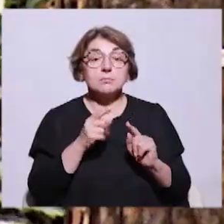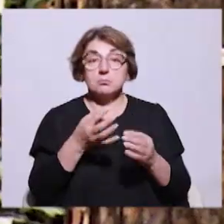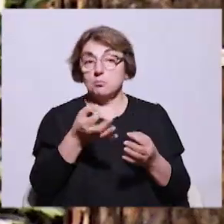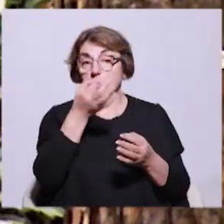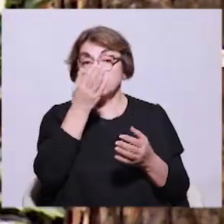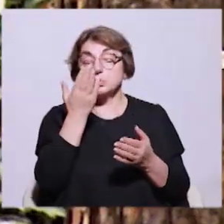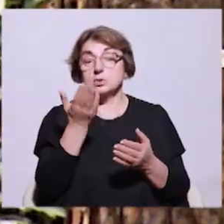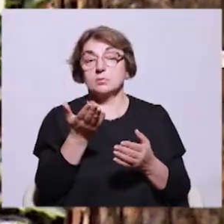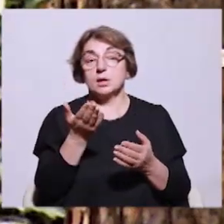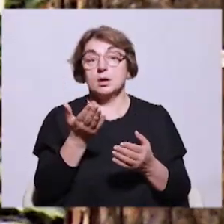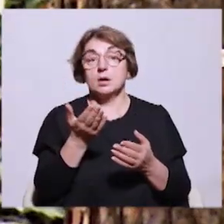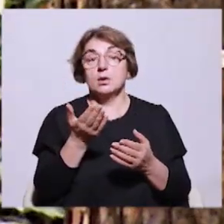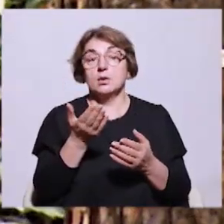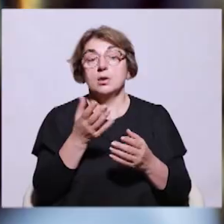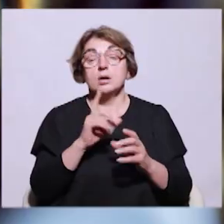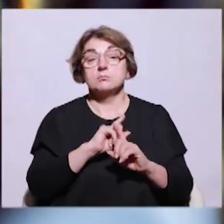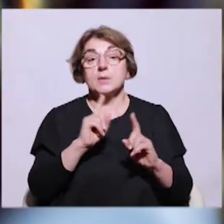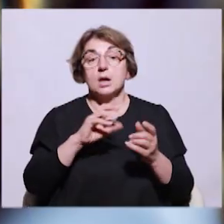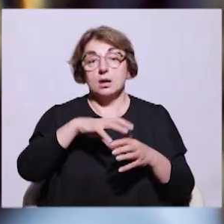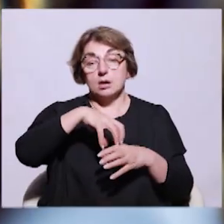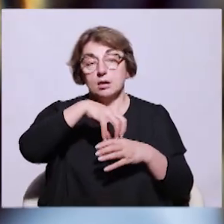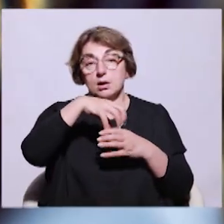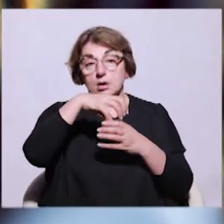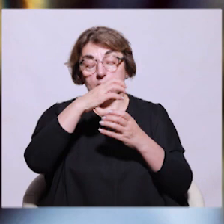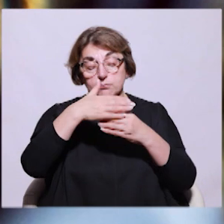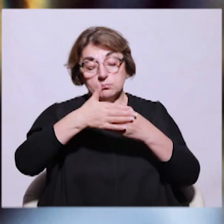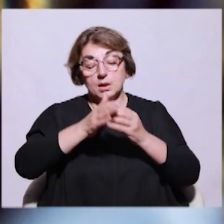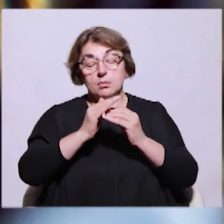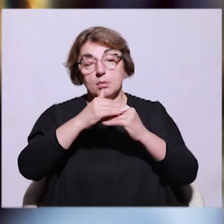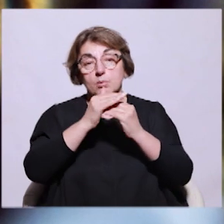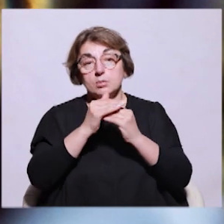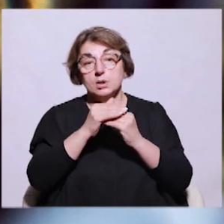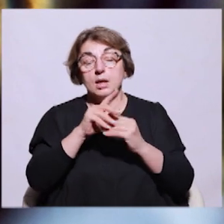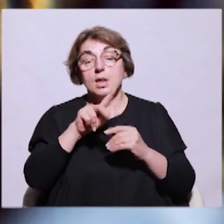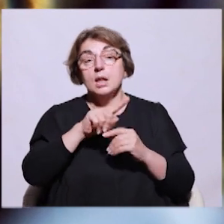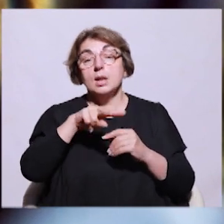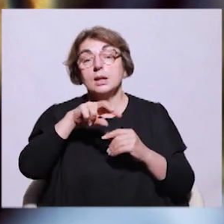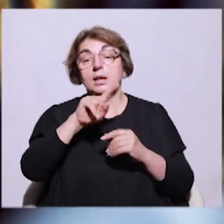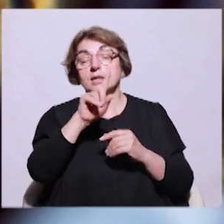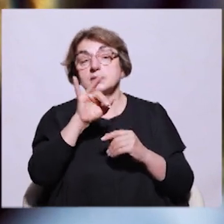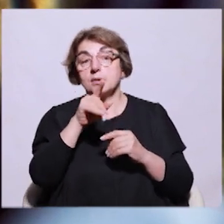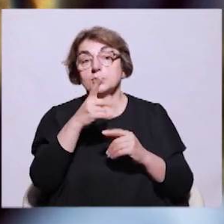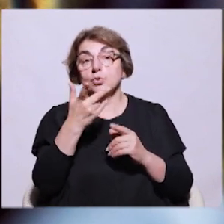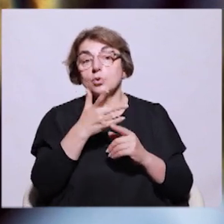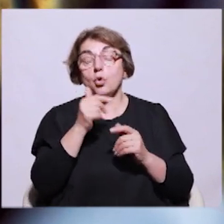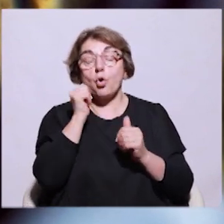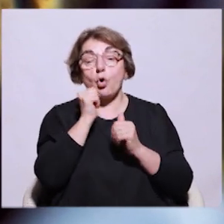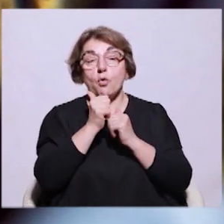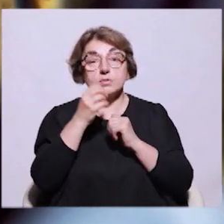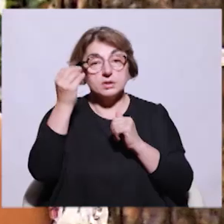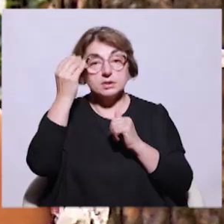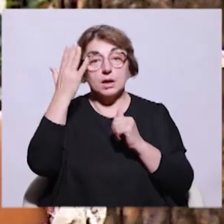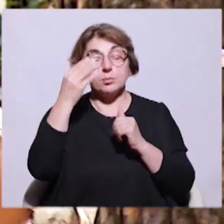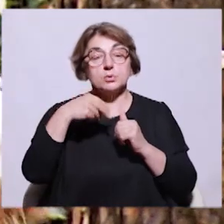მოიხიბლნენ აი ესეთი ამობურცული შუშის ლინზებით და თქვენ როგორც გითხარით, ყოველთვის